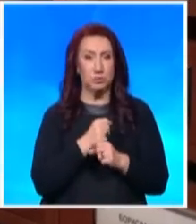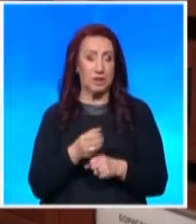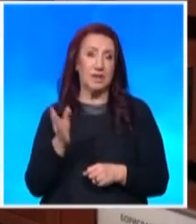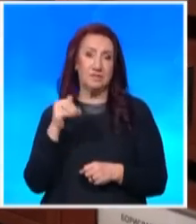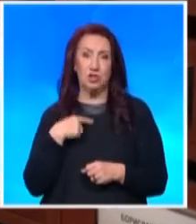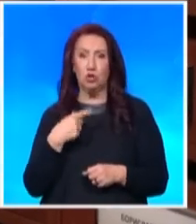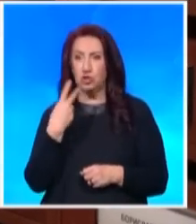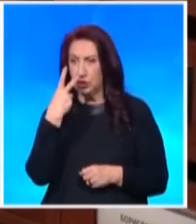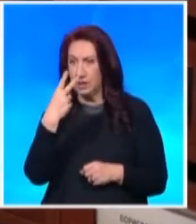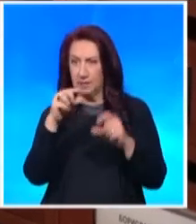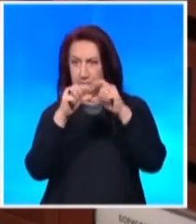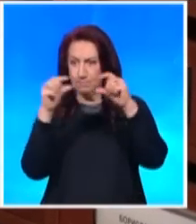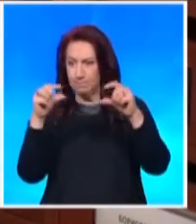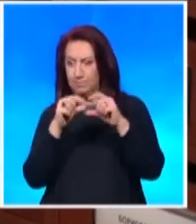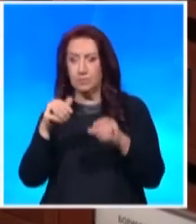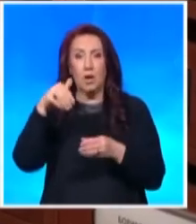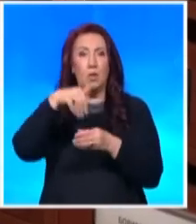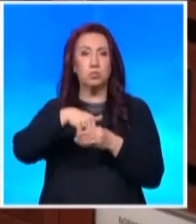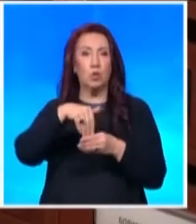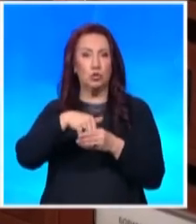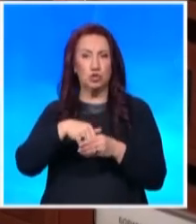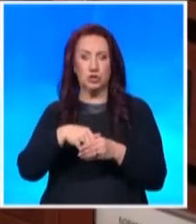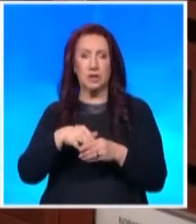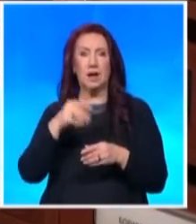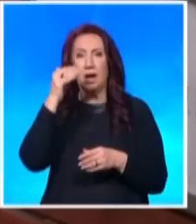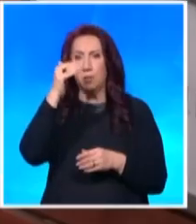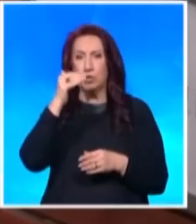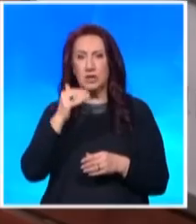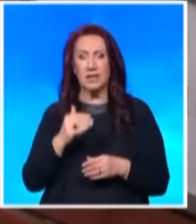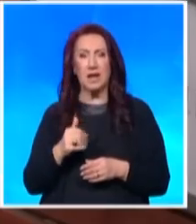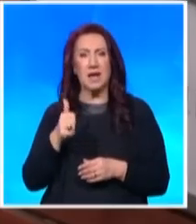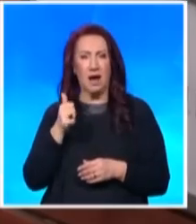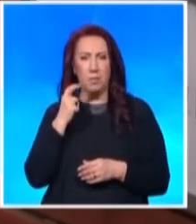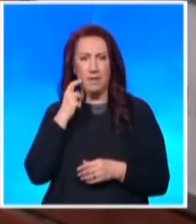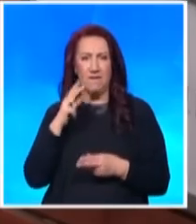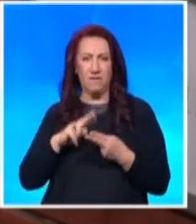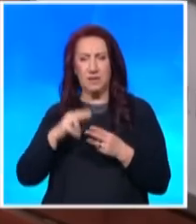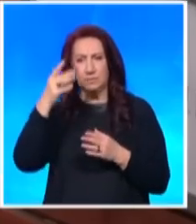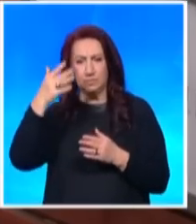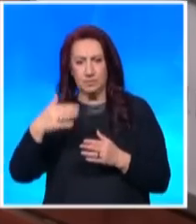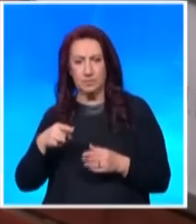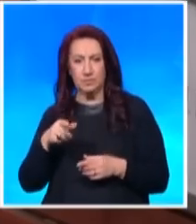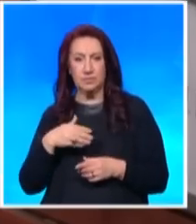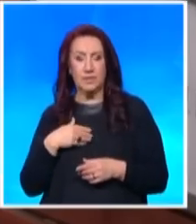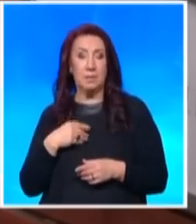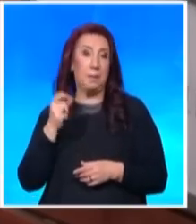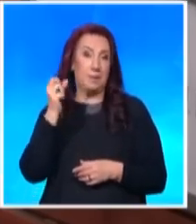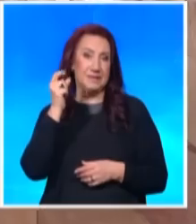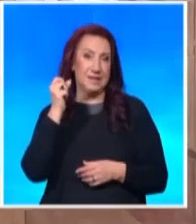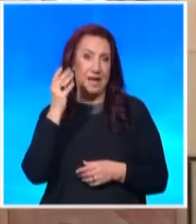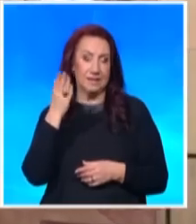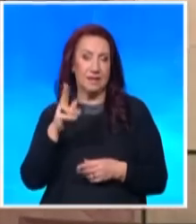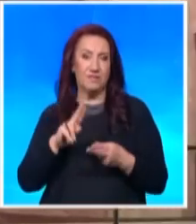още се намират върху пощенските им кутии, подредени по азбучен ред. Тук е името на председателя Вежди